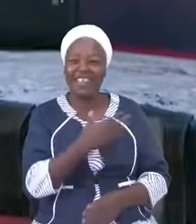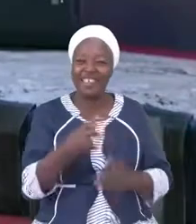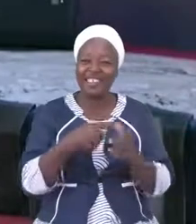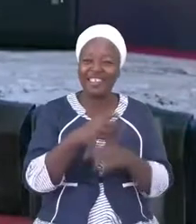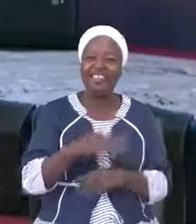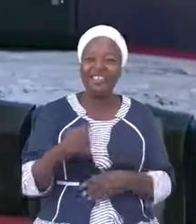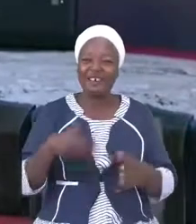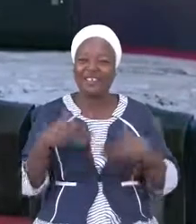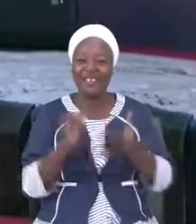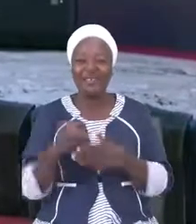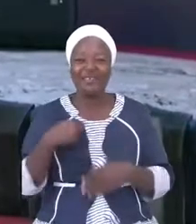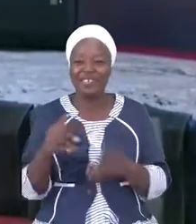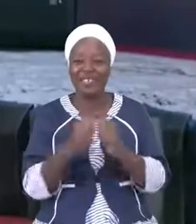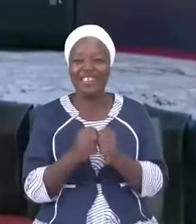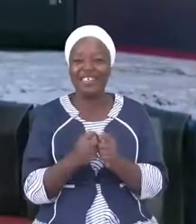donner une touche.